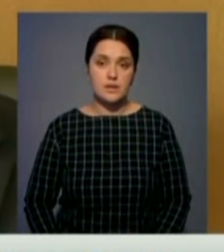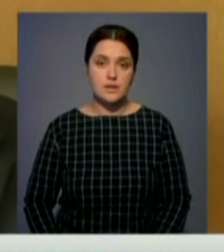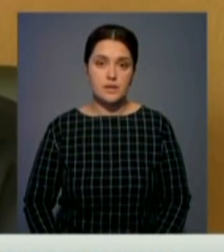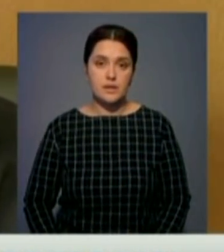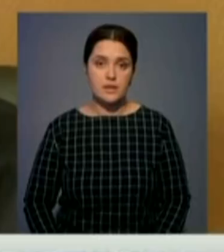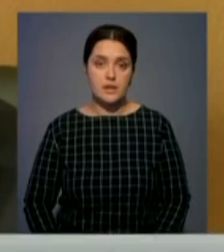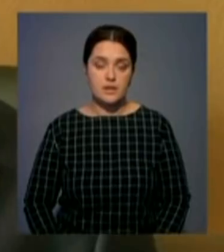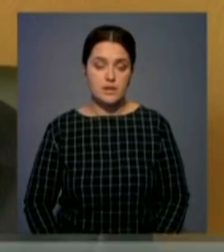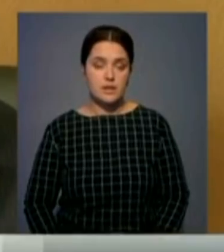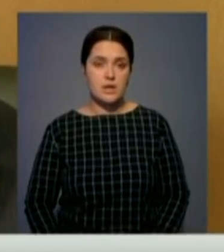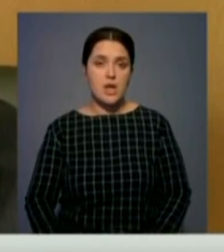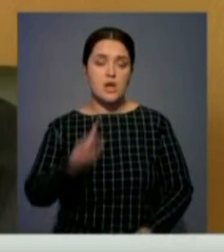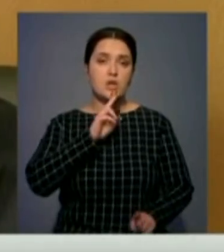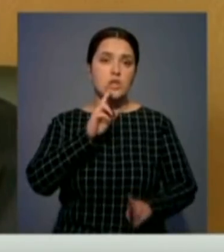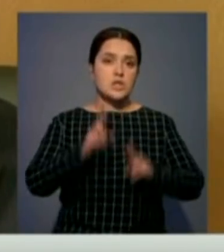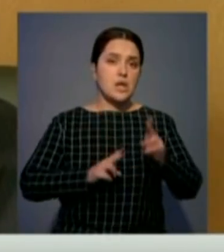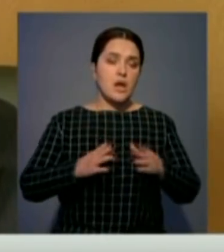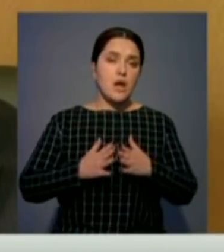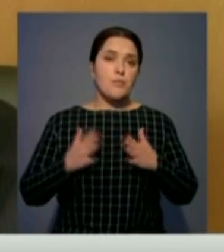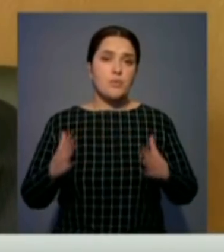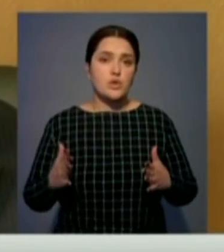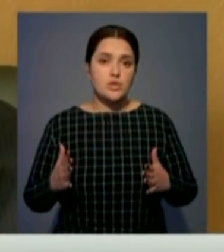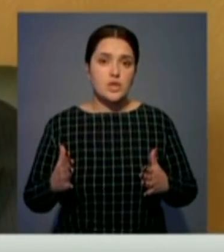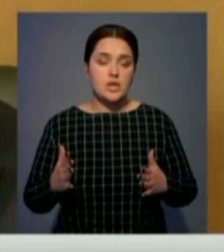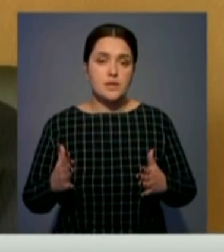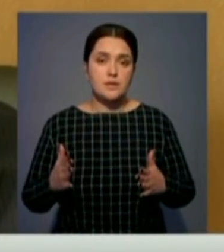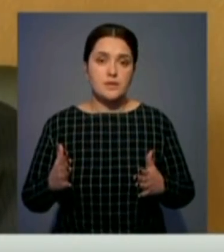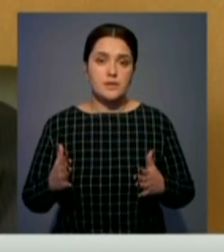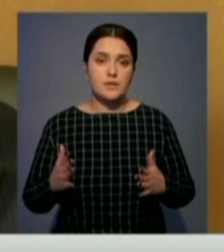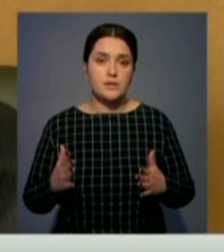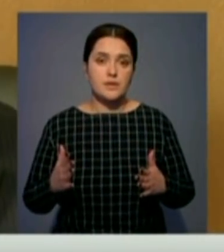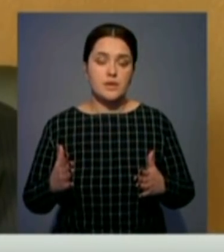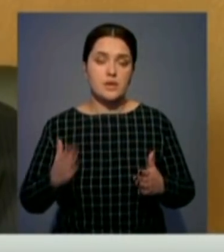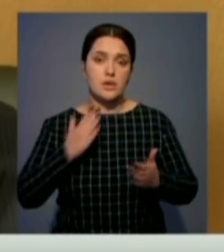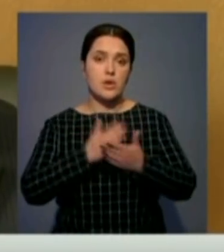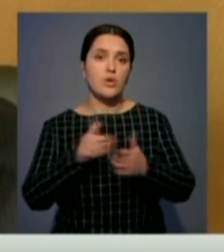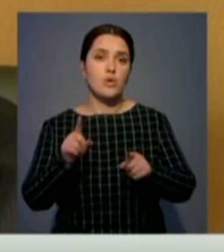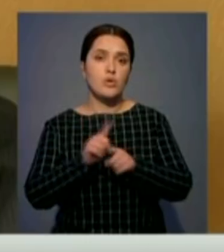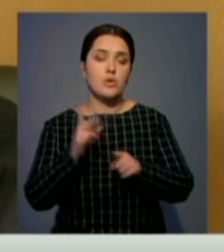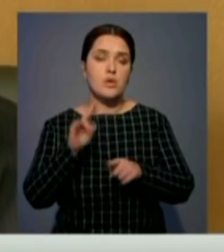жители обращаются по поводу установления приборов учета, установки